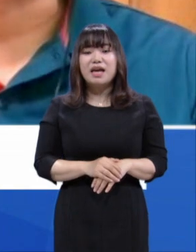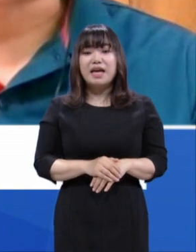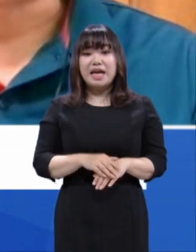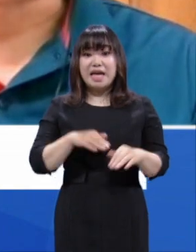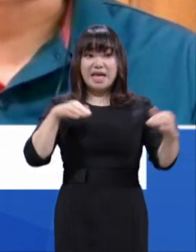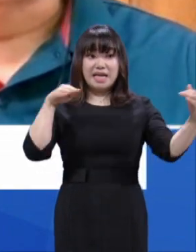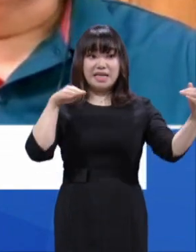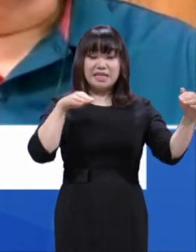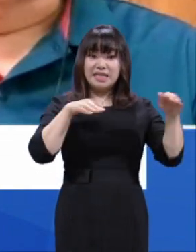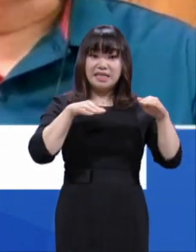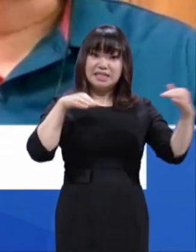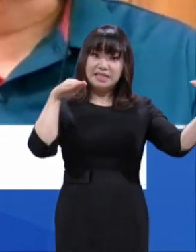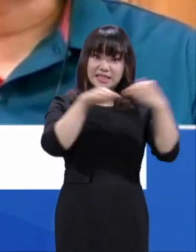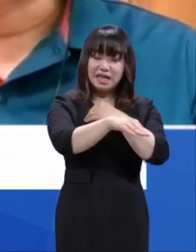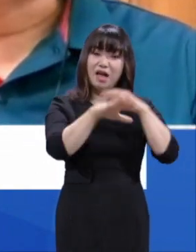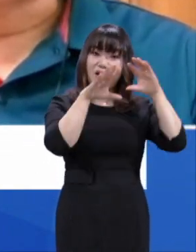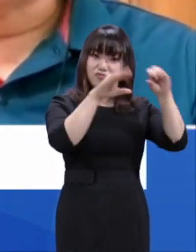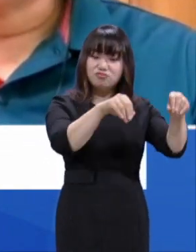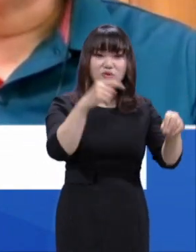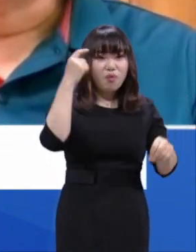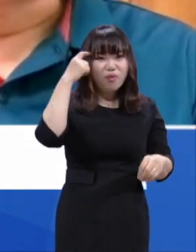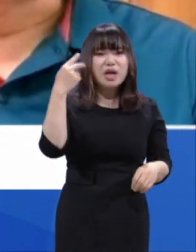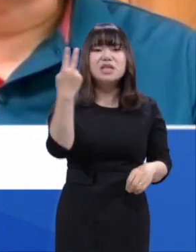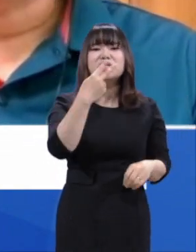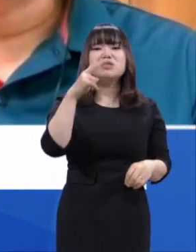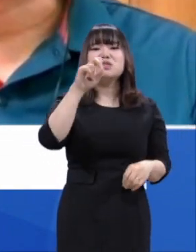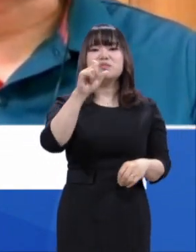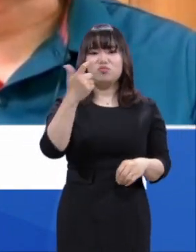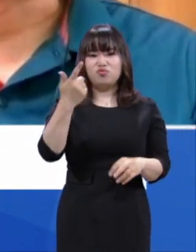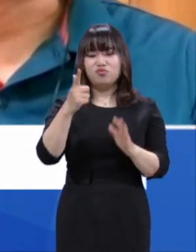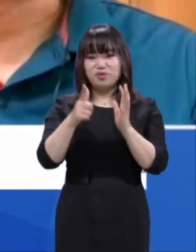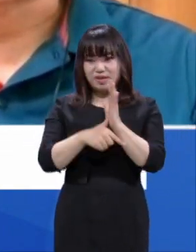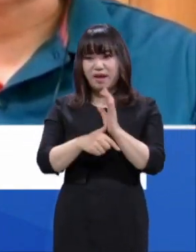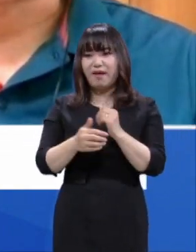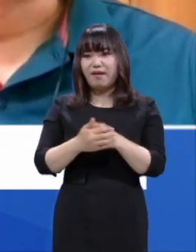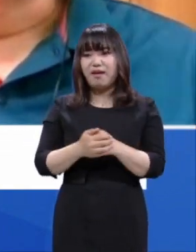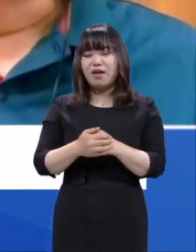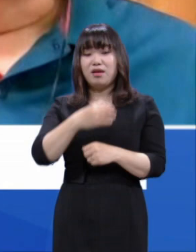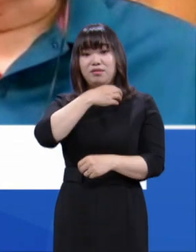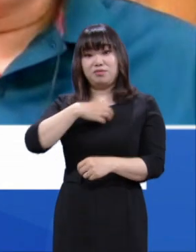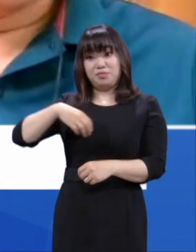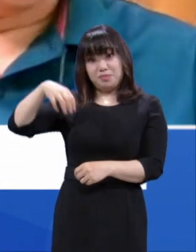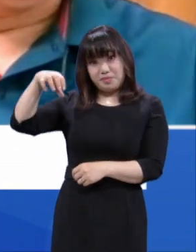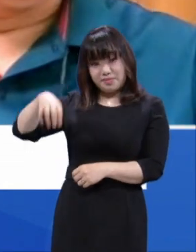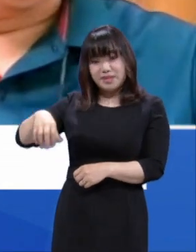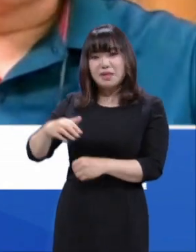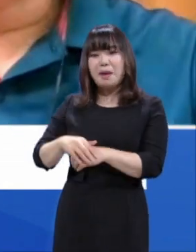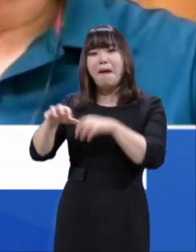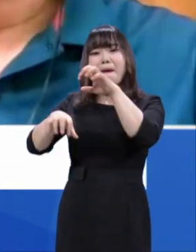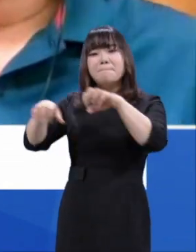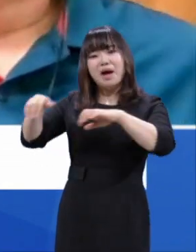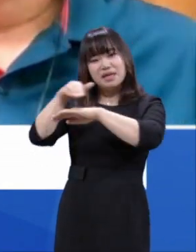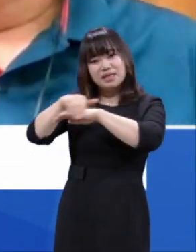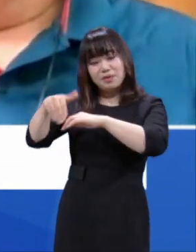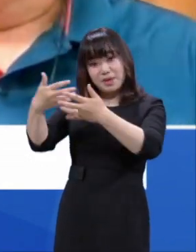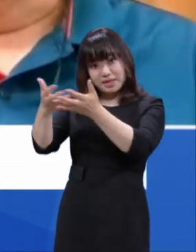이 활동은 2016년 청운조자동 주민센터에 마을계획단에서